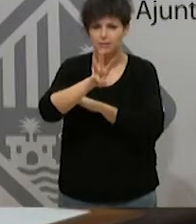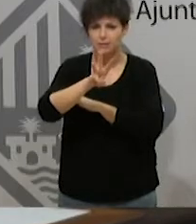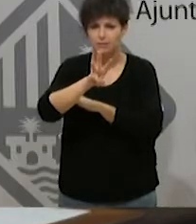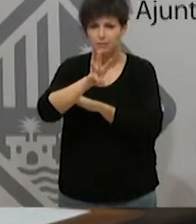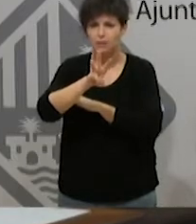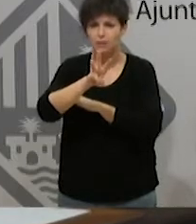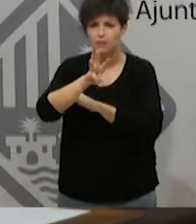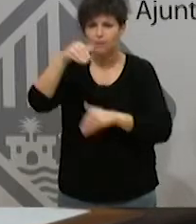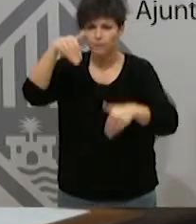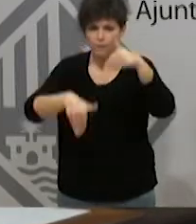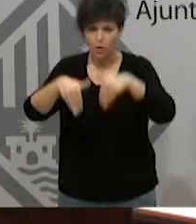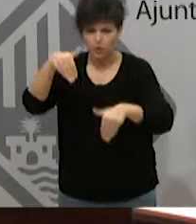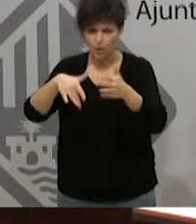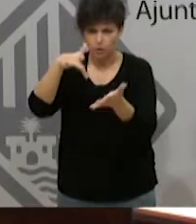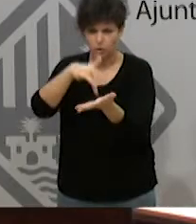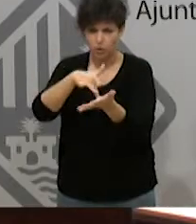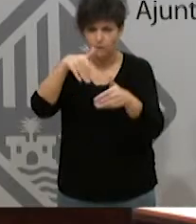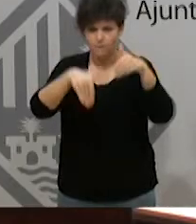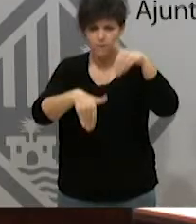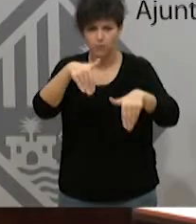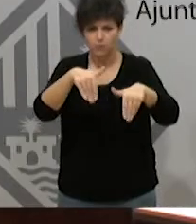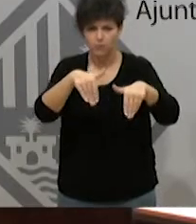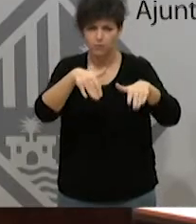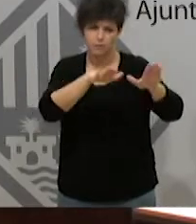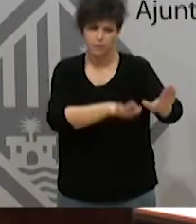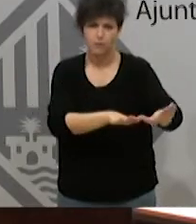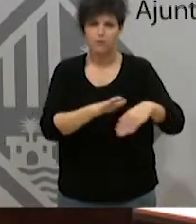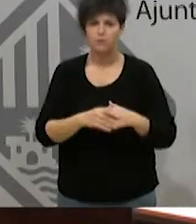Els tres primers punts, passem a votació. Vots a favor?